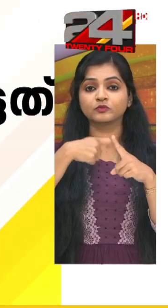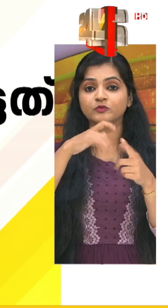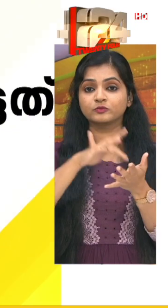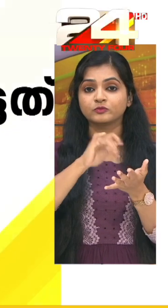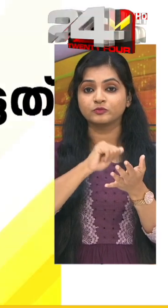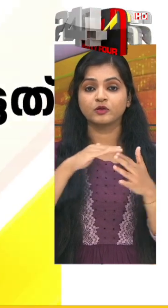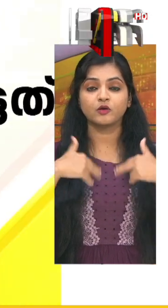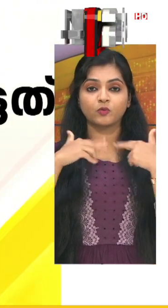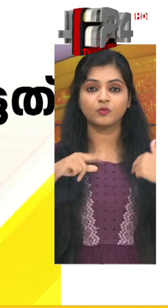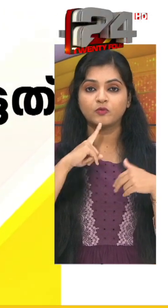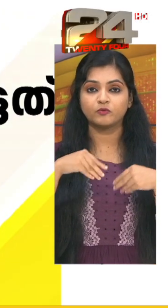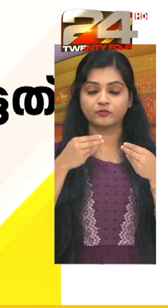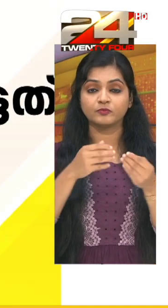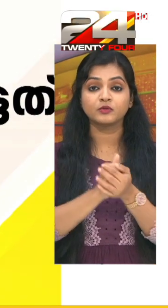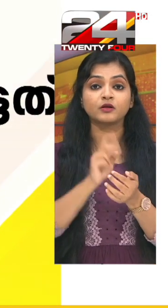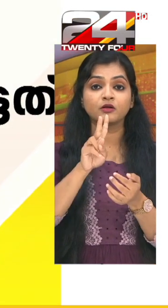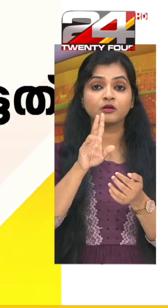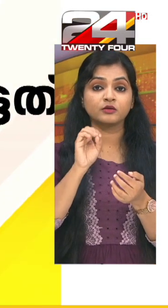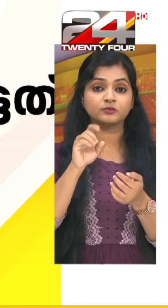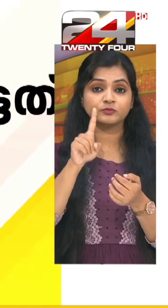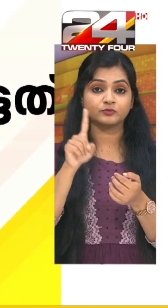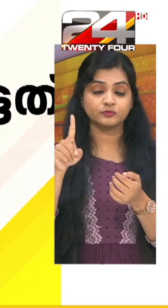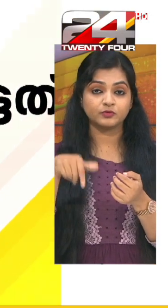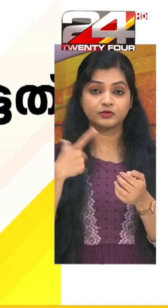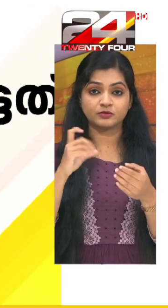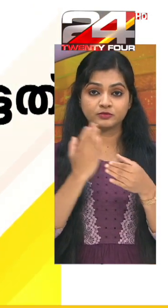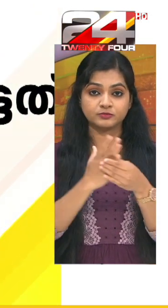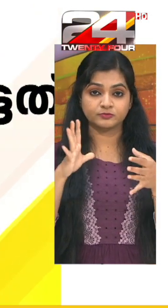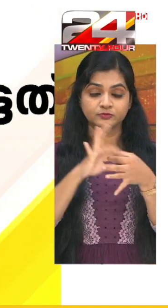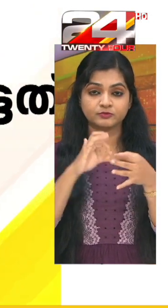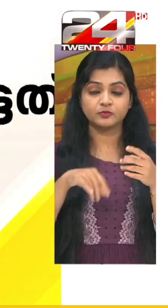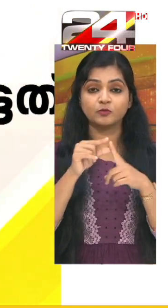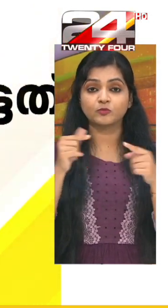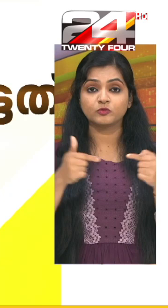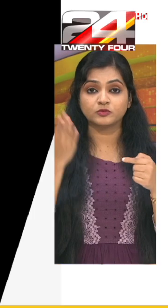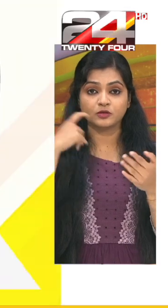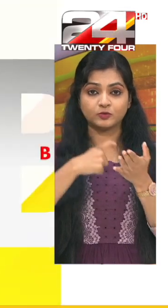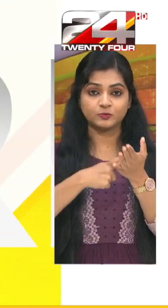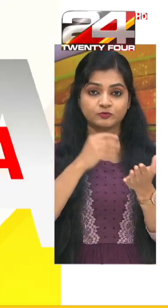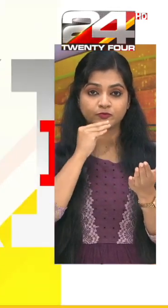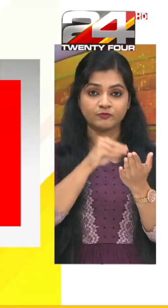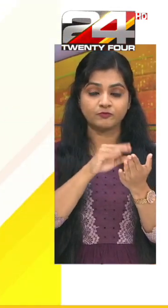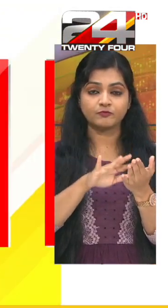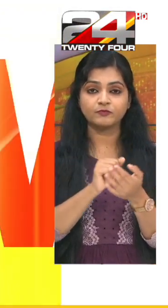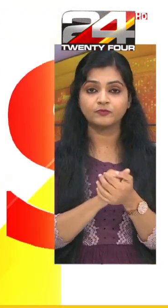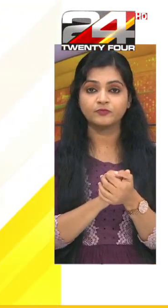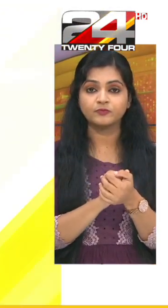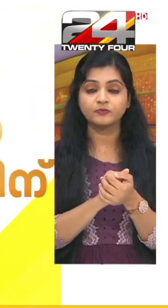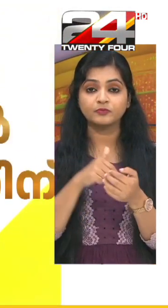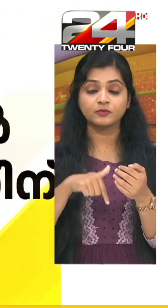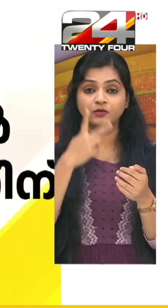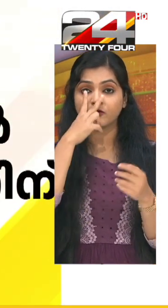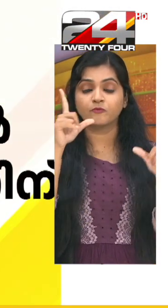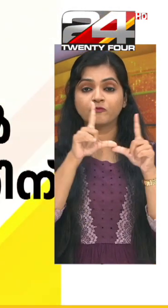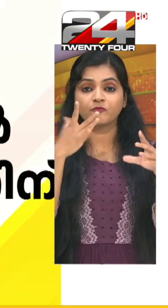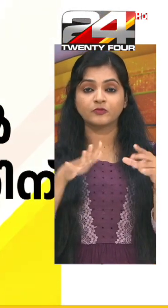നിന്ന് ഉണ്ടായിരിക്കുന്ന ഉത്തരവ്. 2011 ഈ കേസുമായി ബന്ധപ്പെട്ട് പ്രോസിക്യൂഷൻ ഒരു ആവശ്യം മുന്നോട്ട് വെച്ചിരുന്നു. അത് ഈ ഇതിൻ്റെ